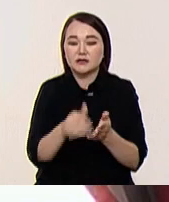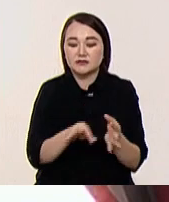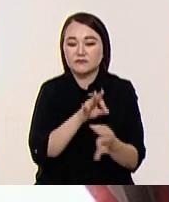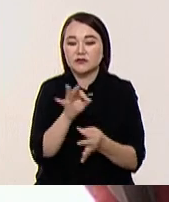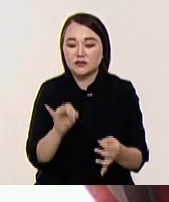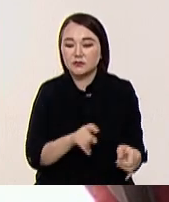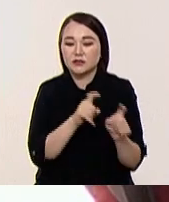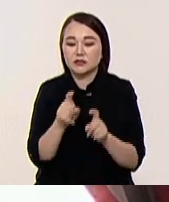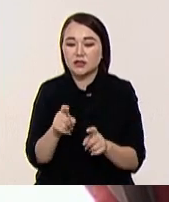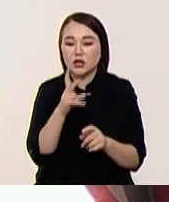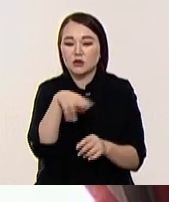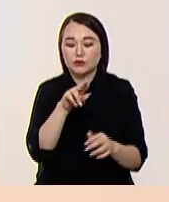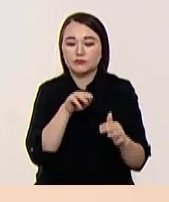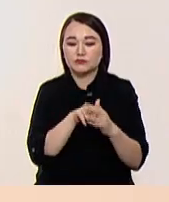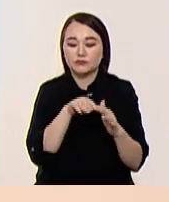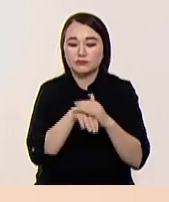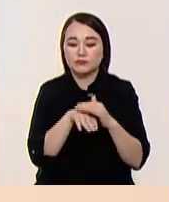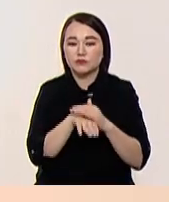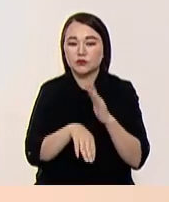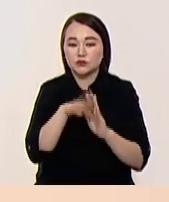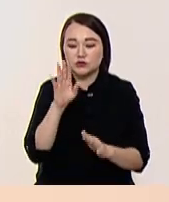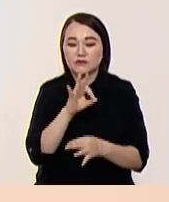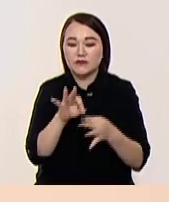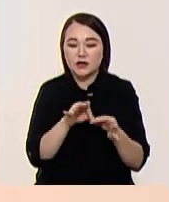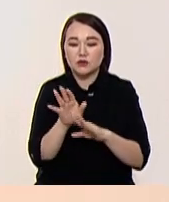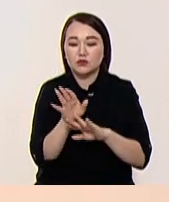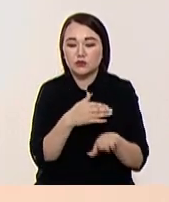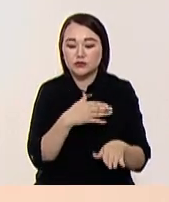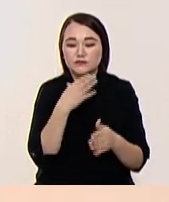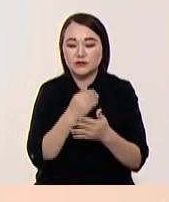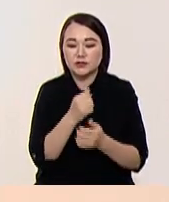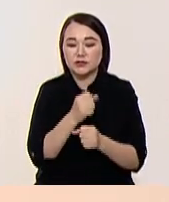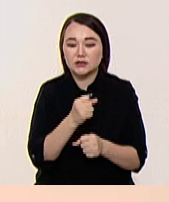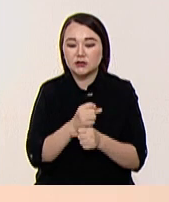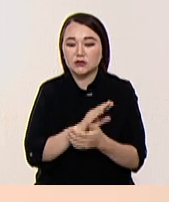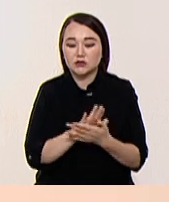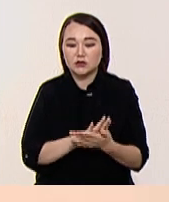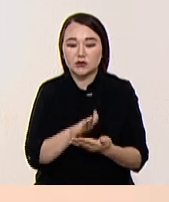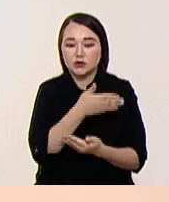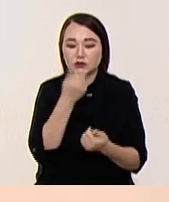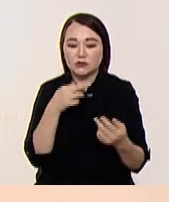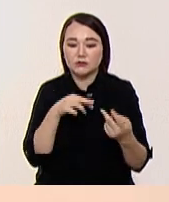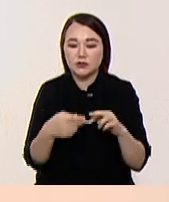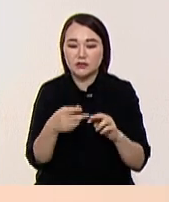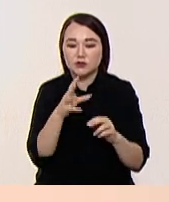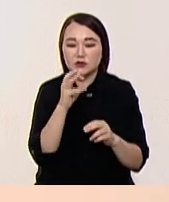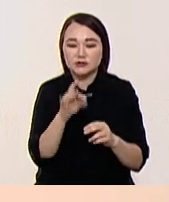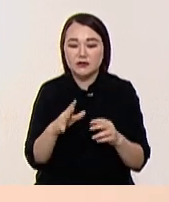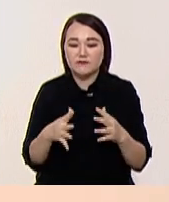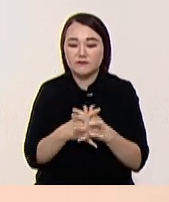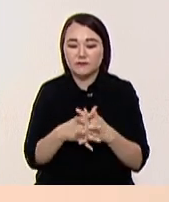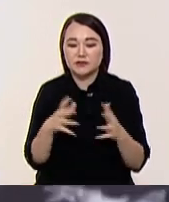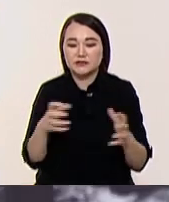и перейти к заморозке ягод. Варенье все-таки проходит термические обработки, и на фоне этого меняется состав ягод, да? То